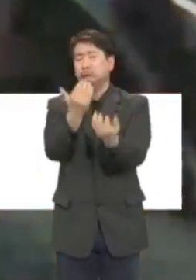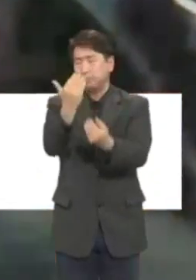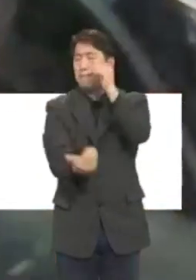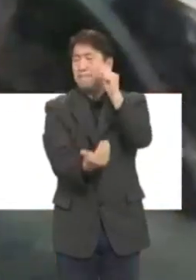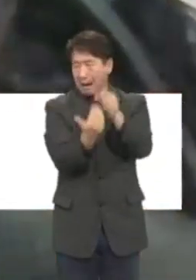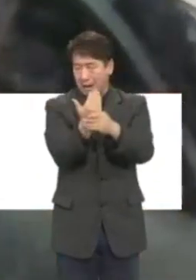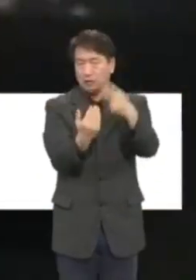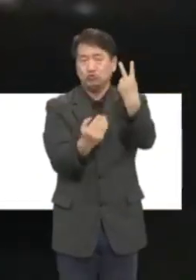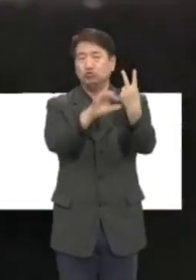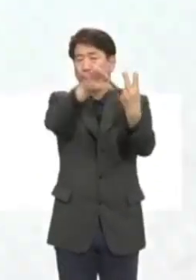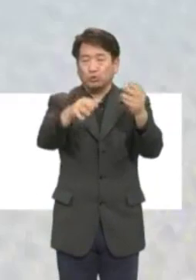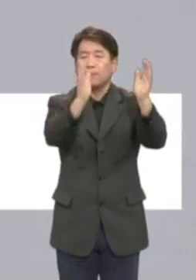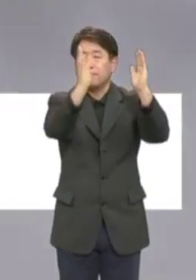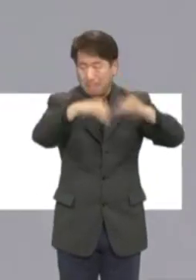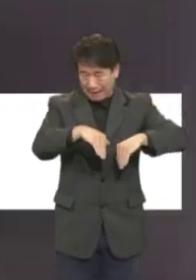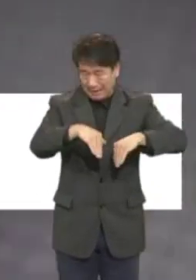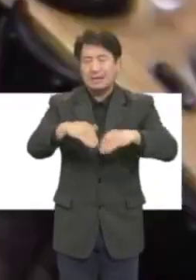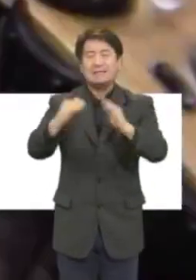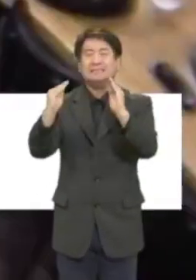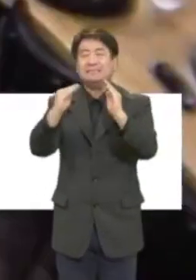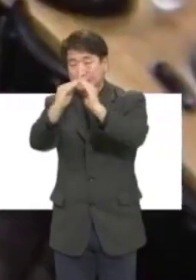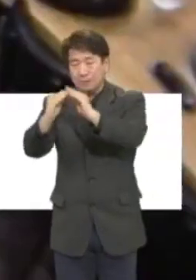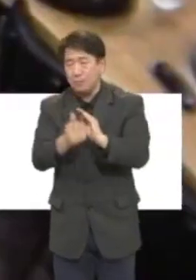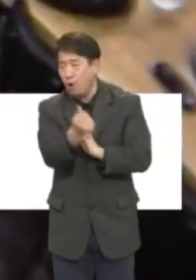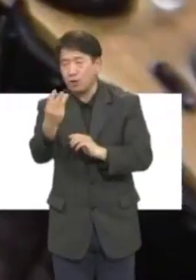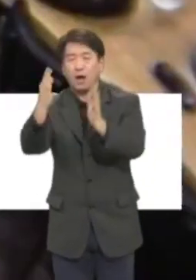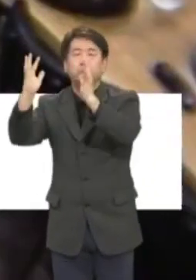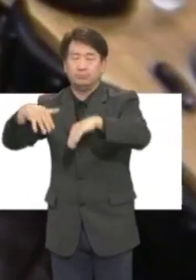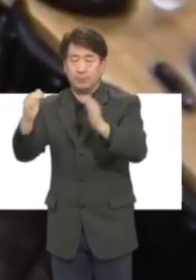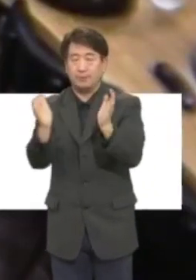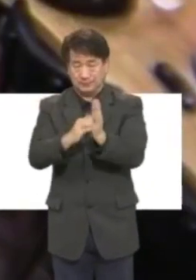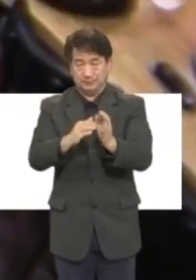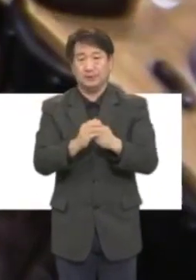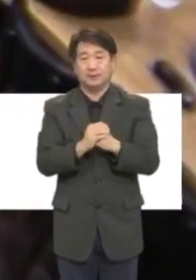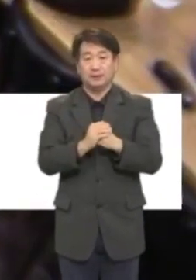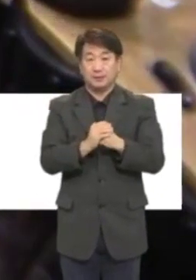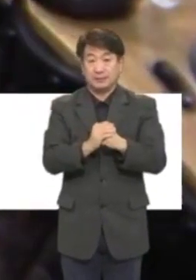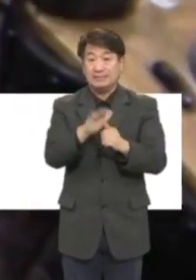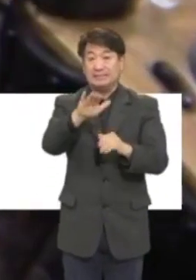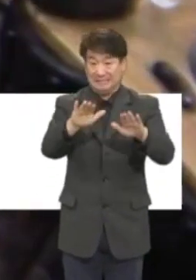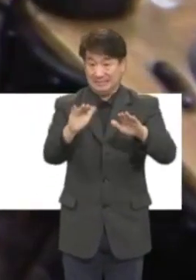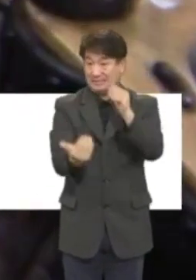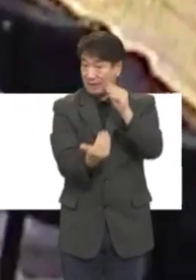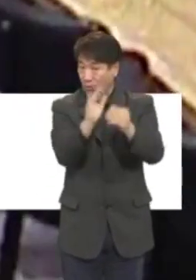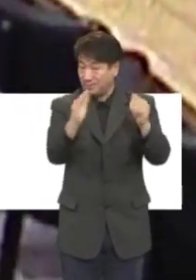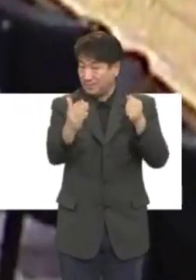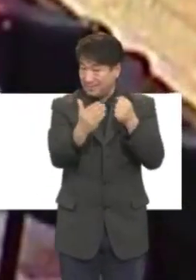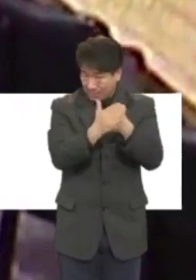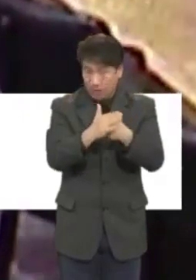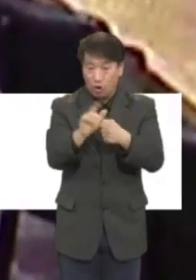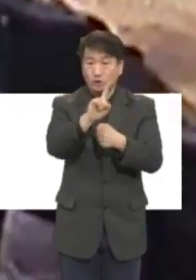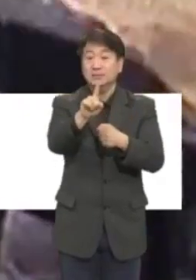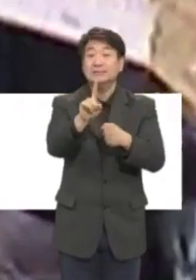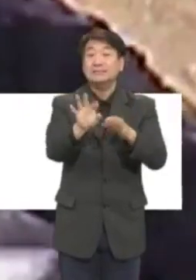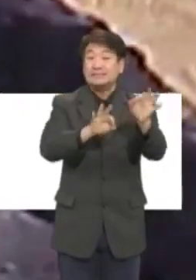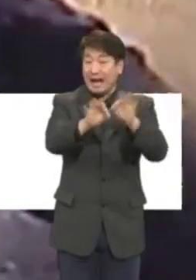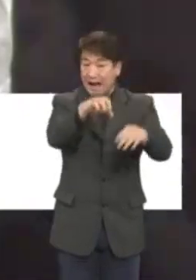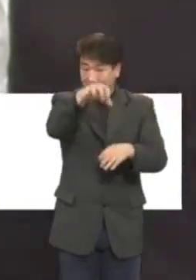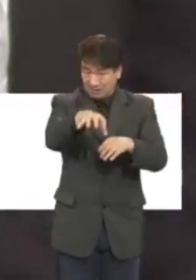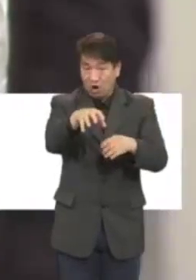되고 상가와 주택 수시 여체가 폭발 충격으로 파손됐습니다 한편 이번 사고로 피해를 입은 한 상가에선